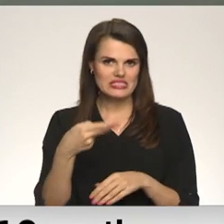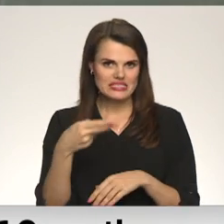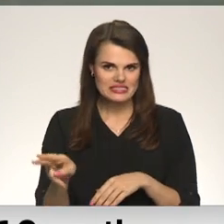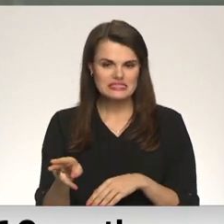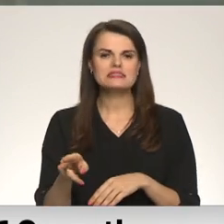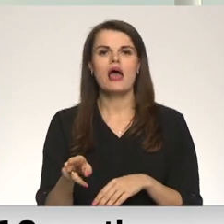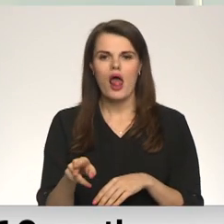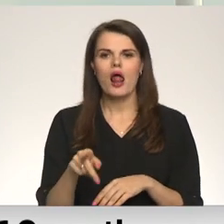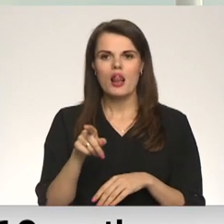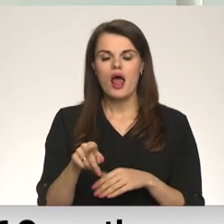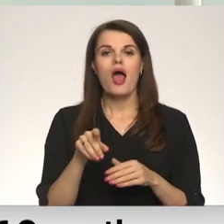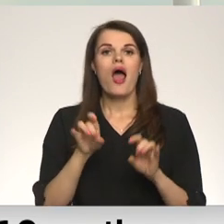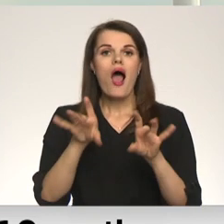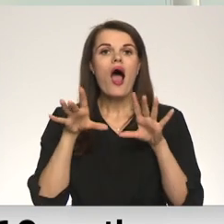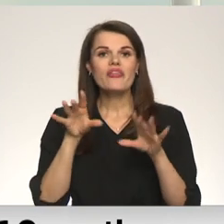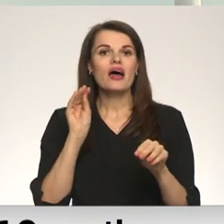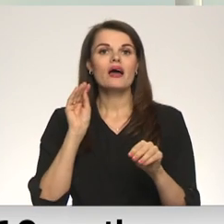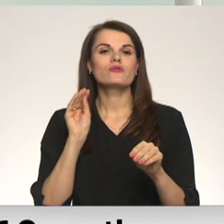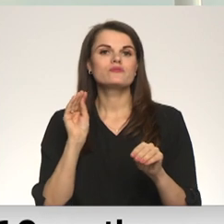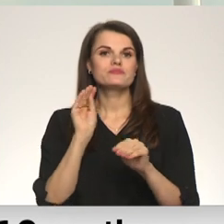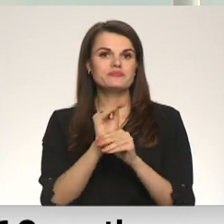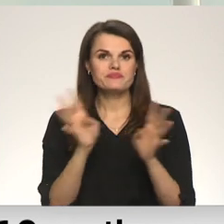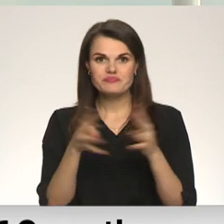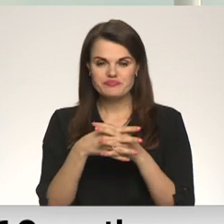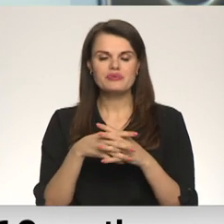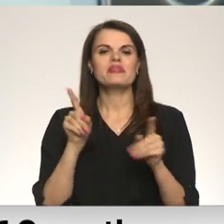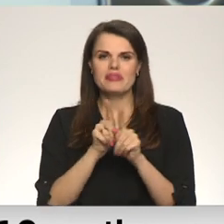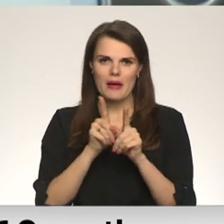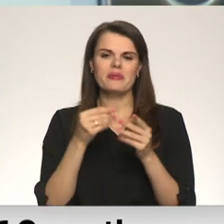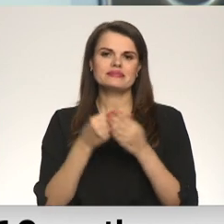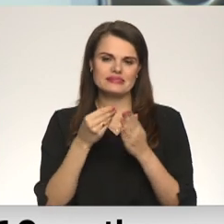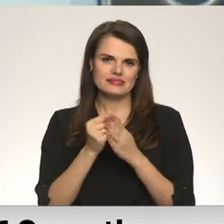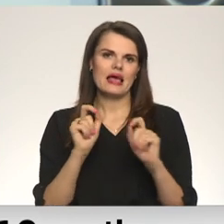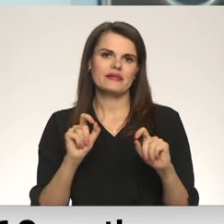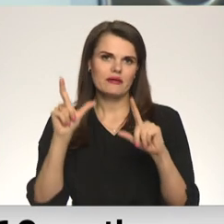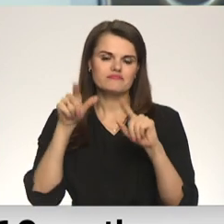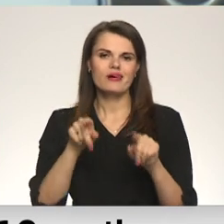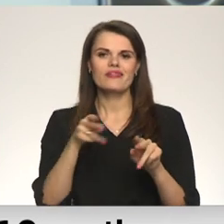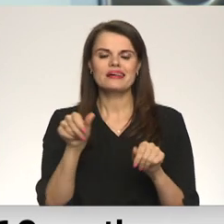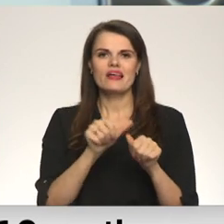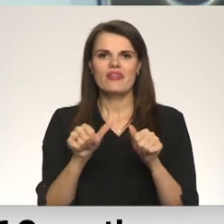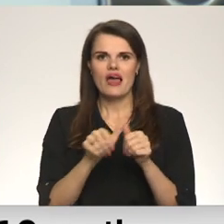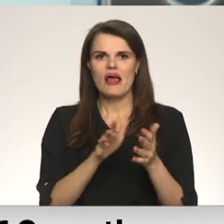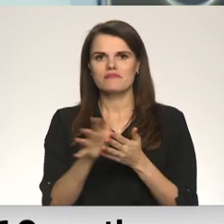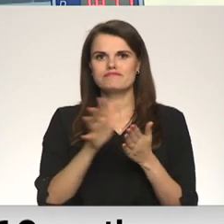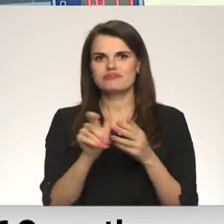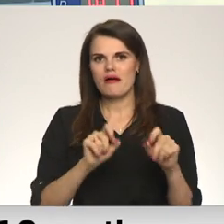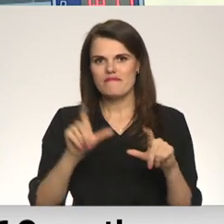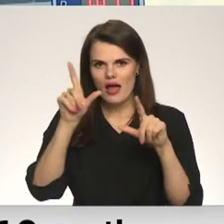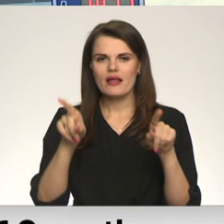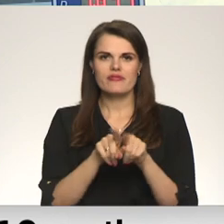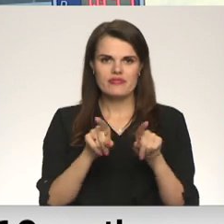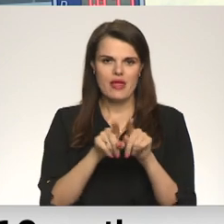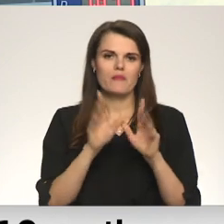no piejaukuma nepalīdzētu mazināt cenas. Ja piejaukumu nepievienotu, tas palielinātu dīzeļdegvielas patēriņu un cenas tik un tā